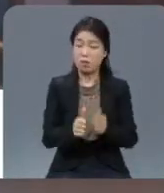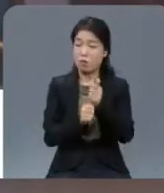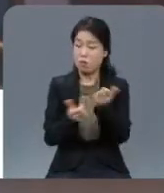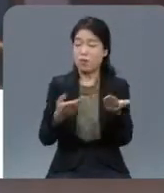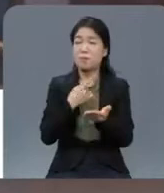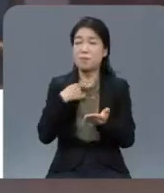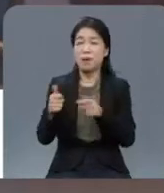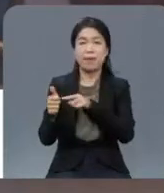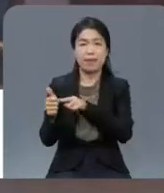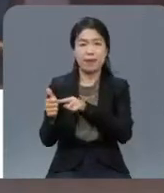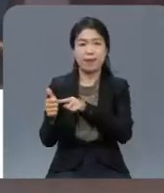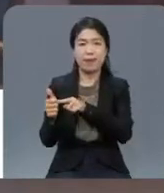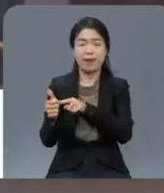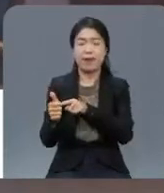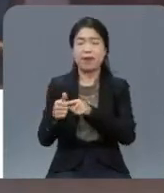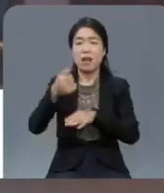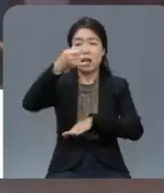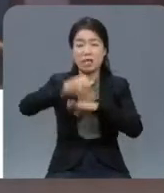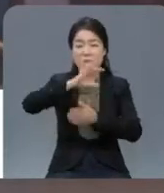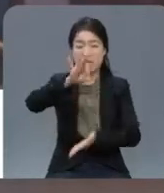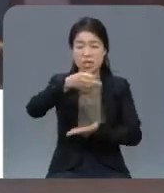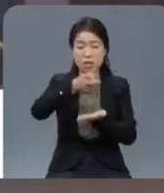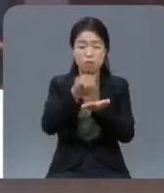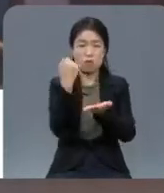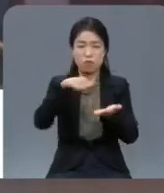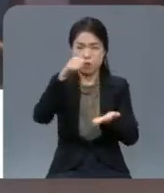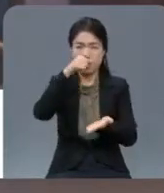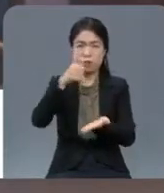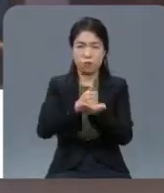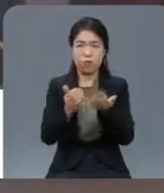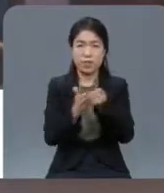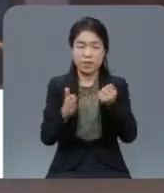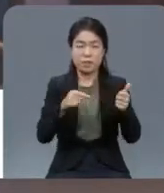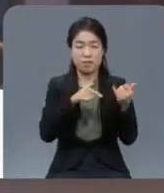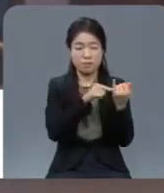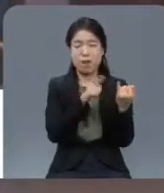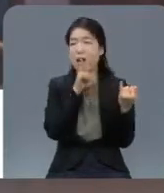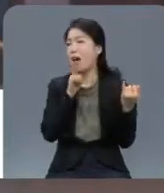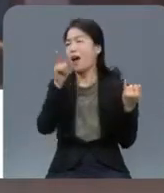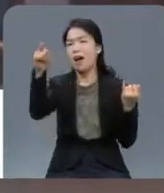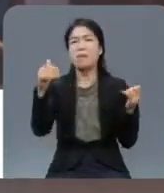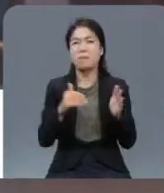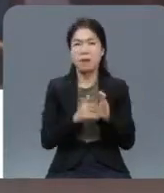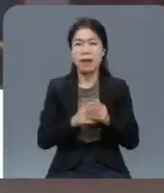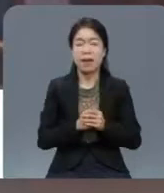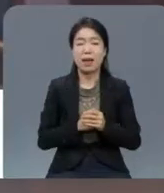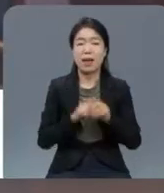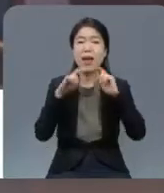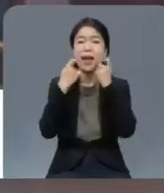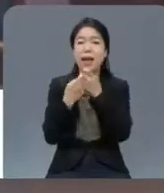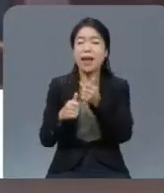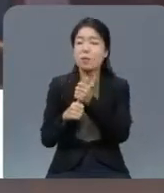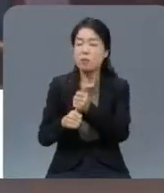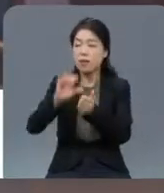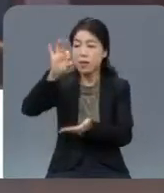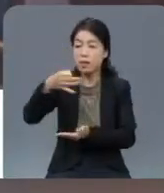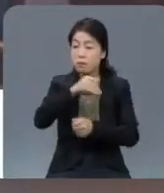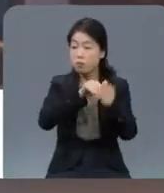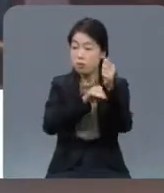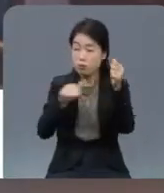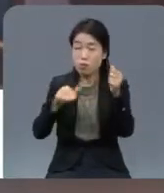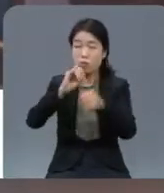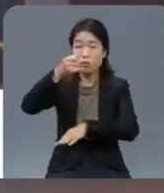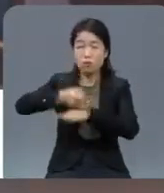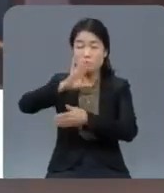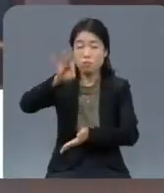한 A씨로부터 최저임금법 위반 등의 혐의로 피소됐습니다. 사설 보좌관 급여 수준은 물론